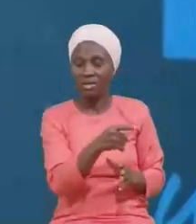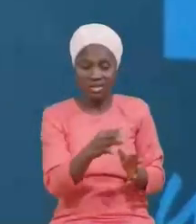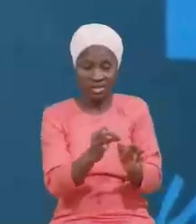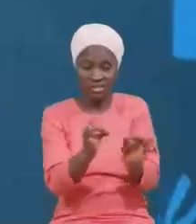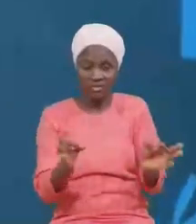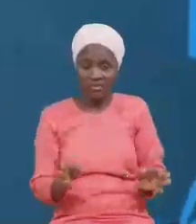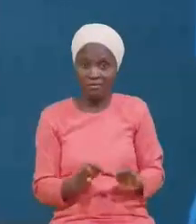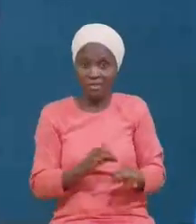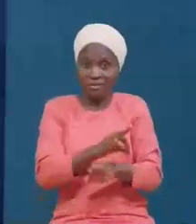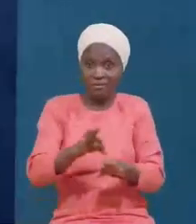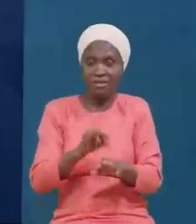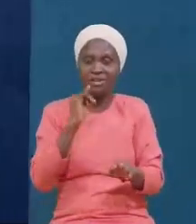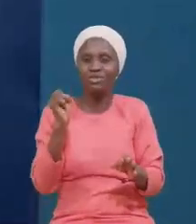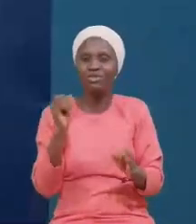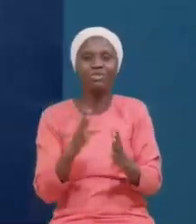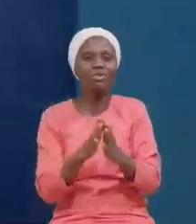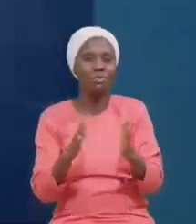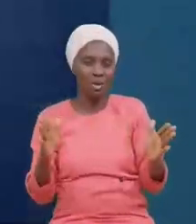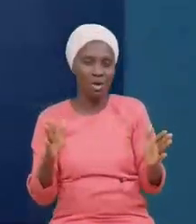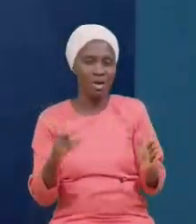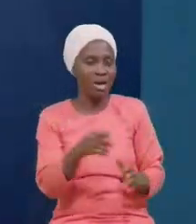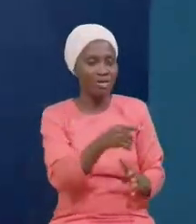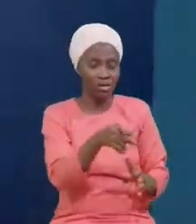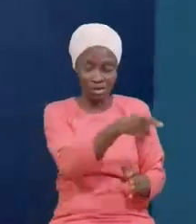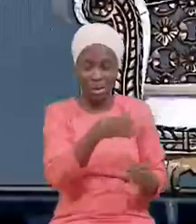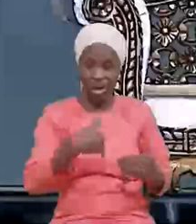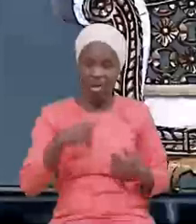grand, qu'il faut avoir une spécialité.